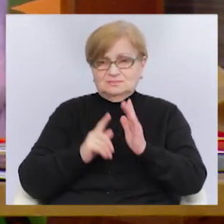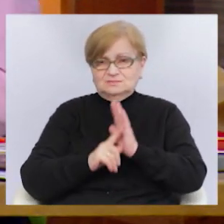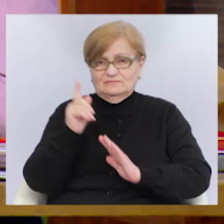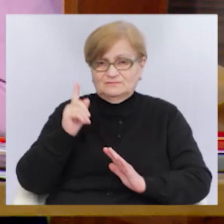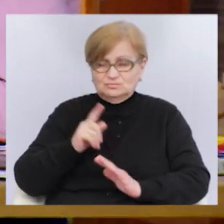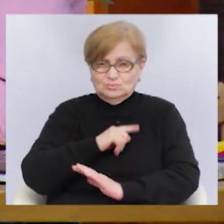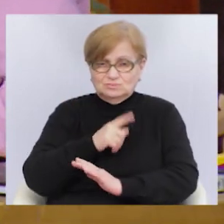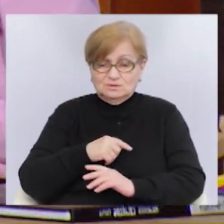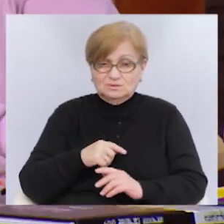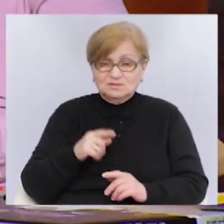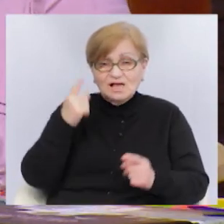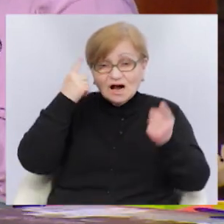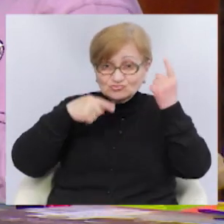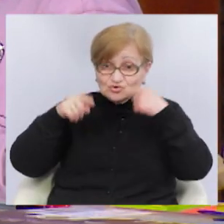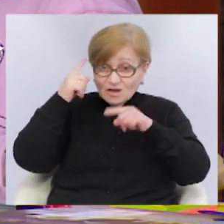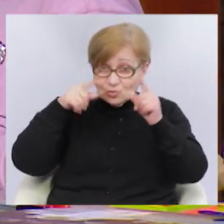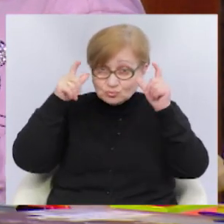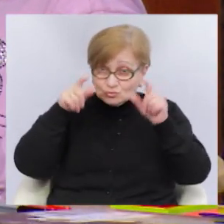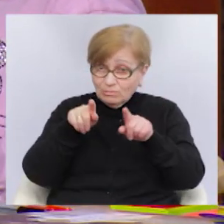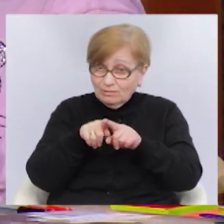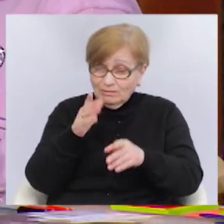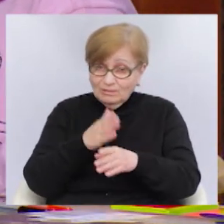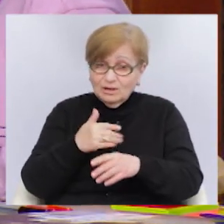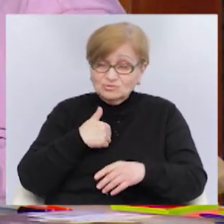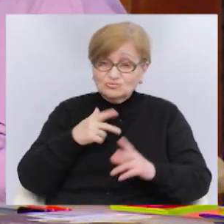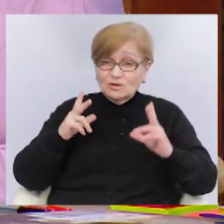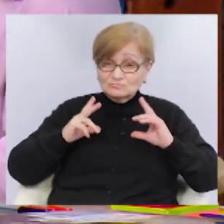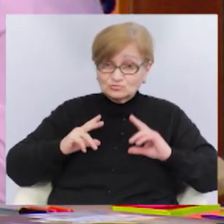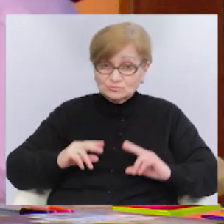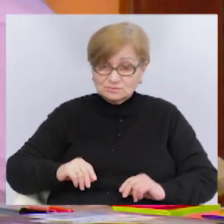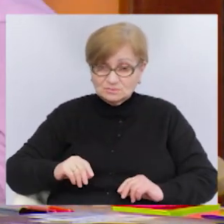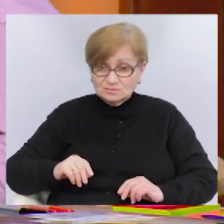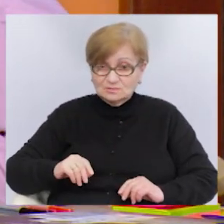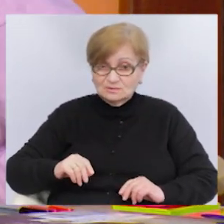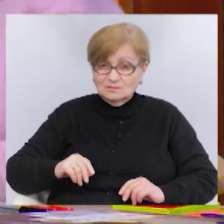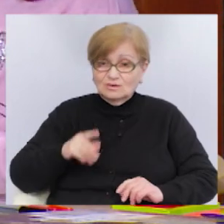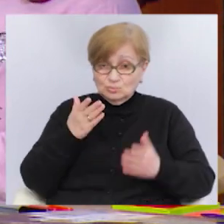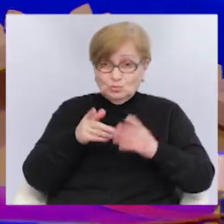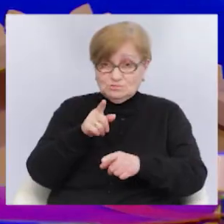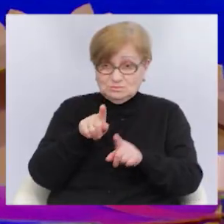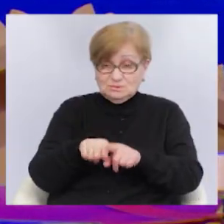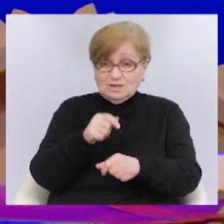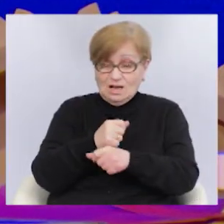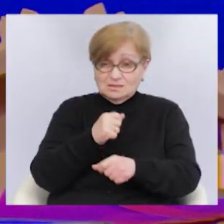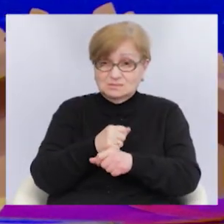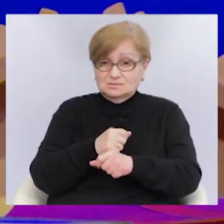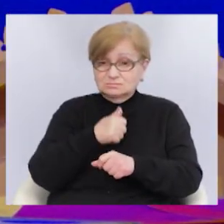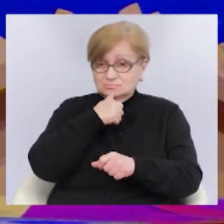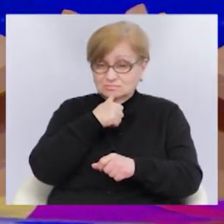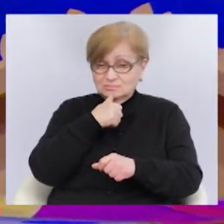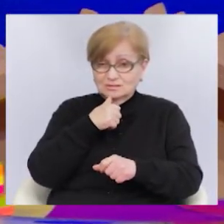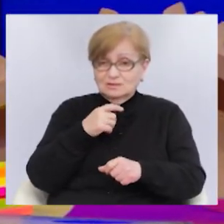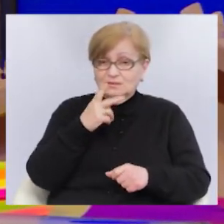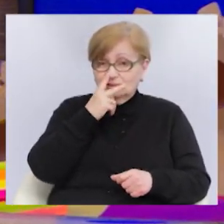და ჯადოსნობა ზუსტად ეს არის, რომ ჩვენ თუ მშვიდდებით, ხა, აი თუ გააკეთებთ ექსპერიმენტი ჩაატარეთ,